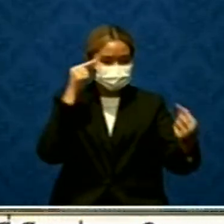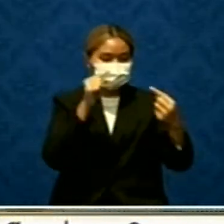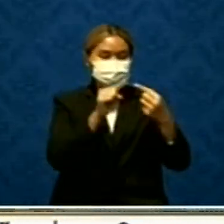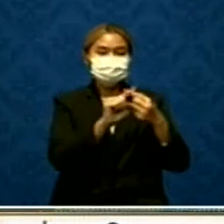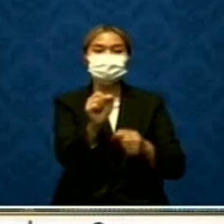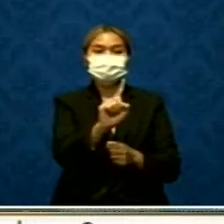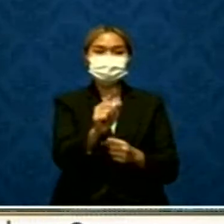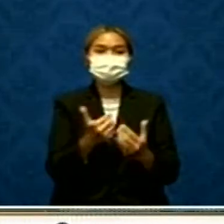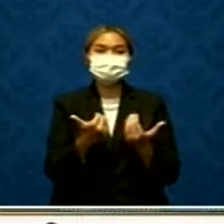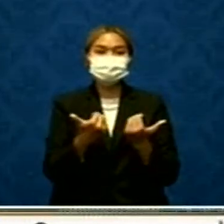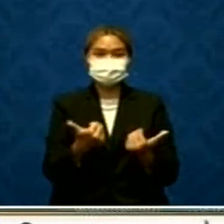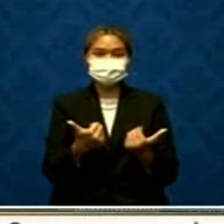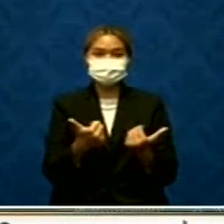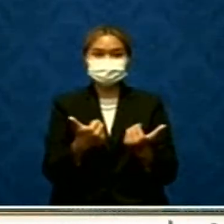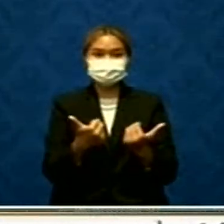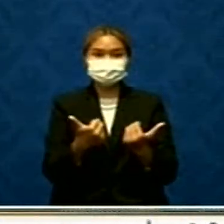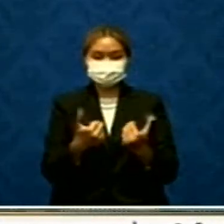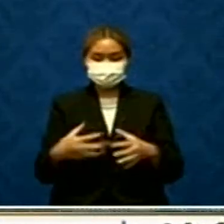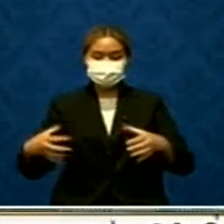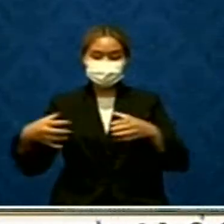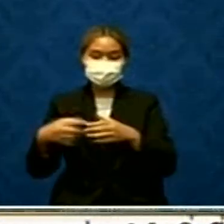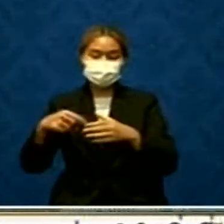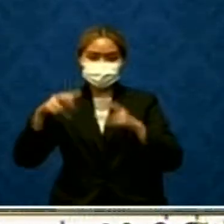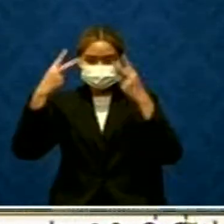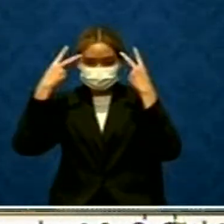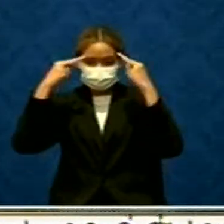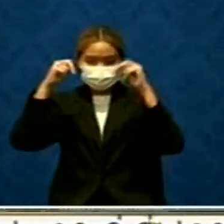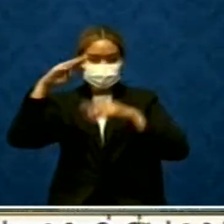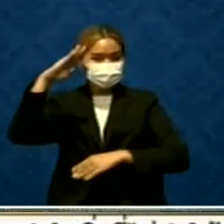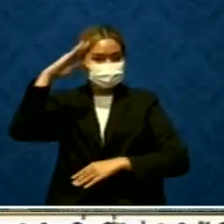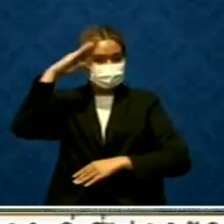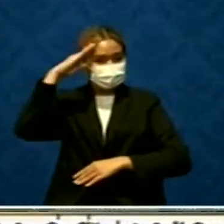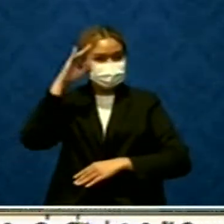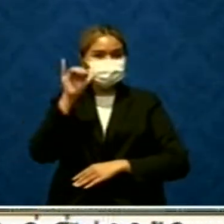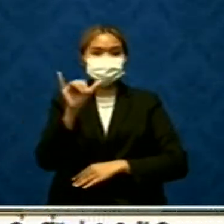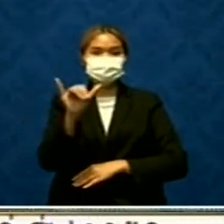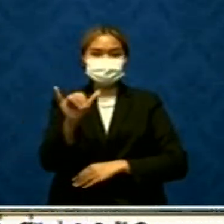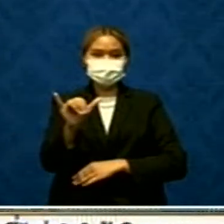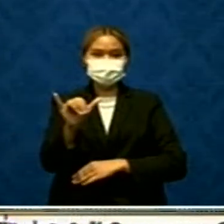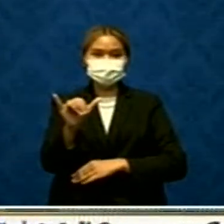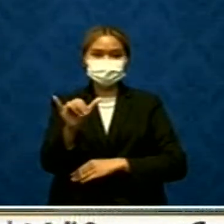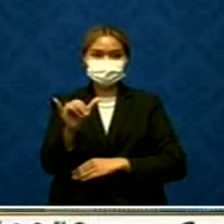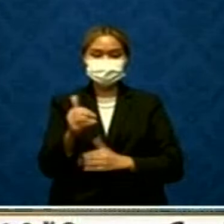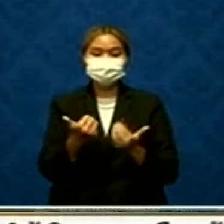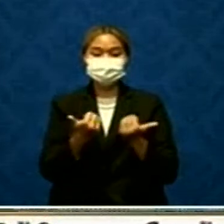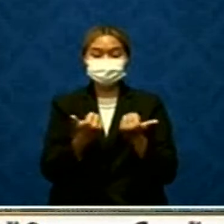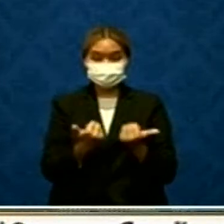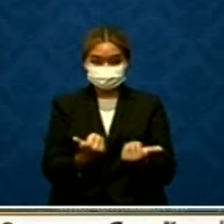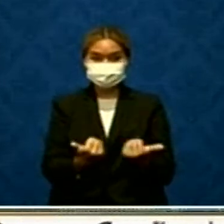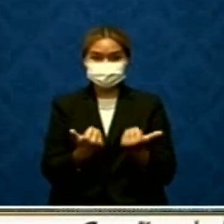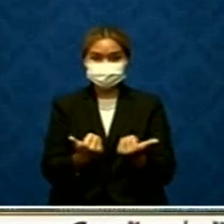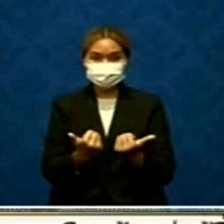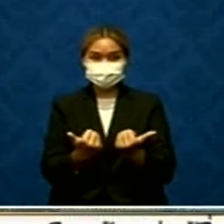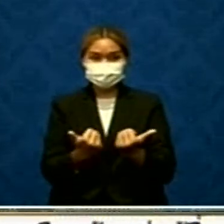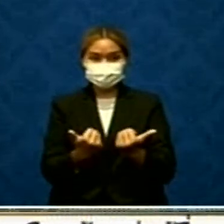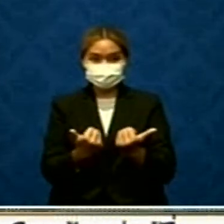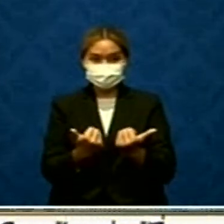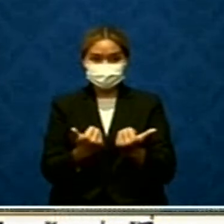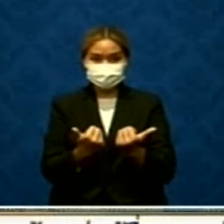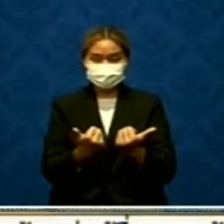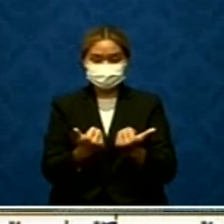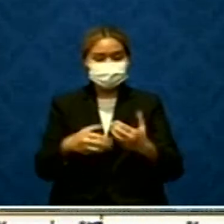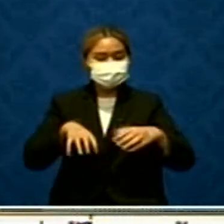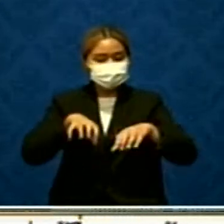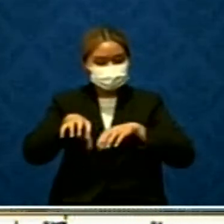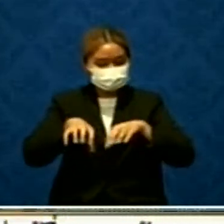จริงๆเนี่ยพนักท่านนายกรัฐมนตรีพลเอกประยุทธ์จันทร์โอชาเนี่ยท่านได้กรุณานะครับเป็นผู้ที่จะมอบนโยบายเรื่องนี้มา